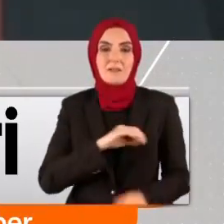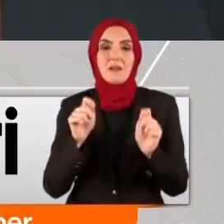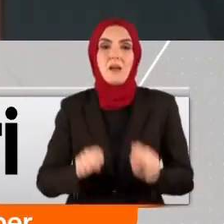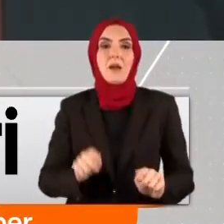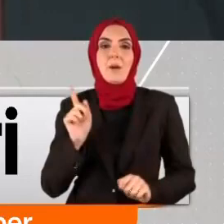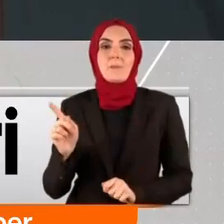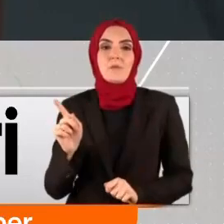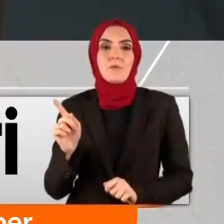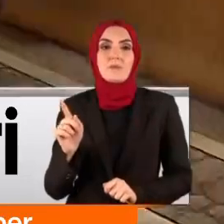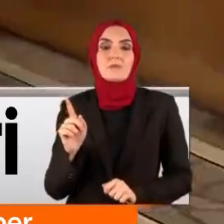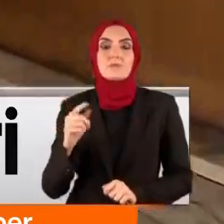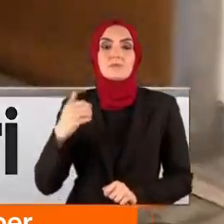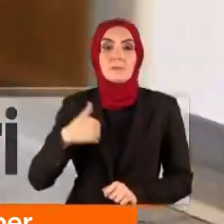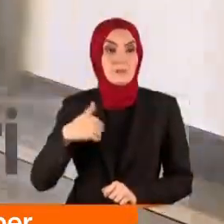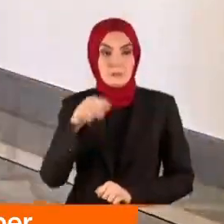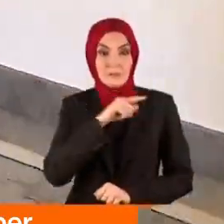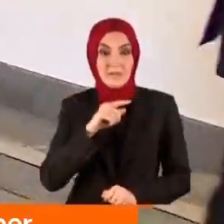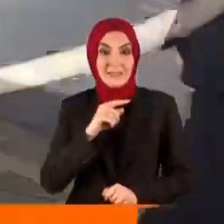bir genel başkana yakışmamıştır.